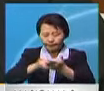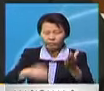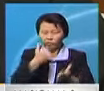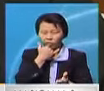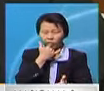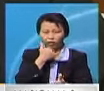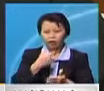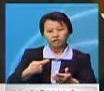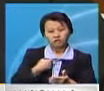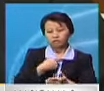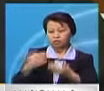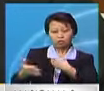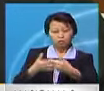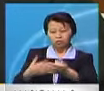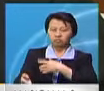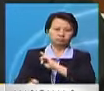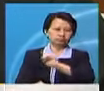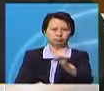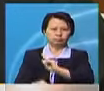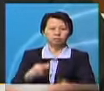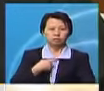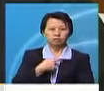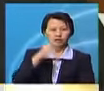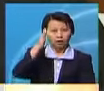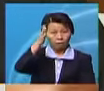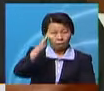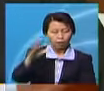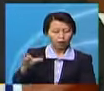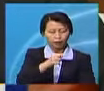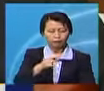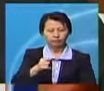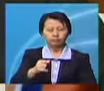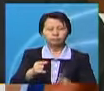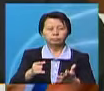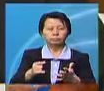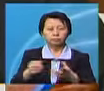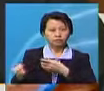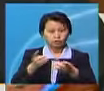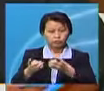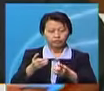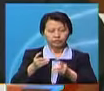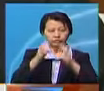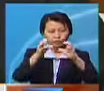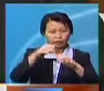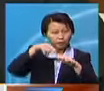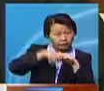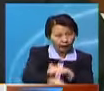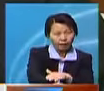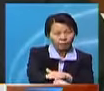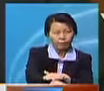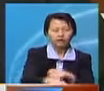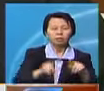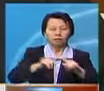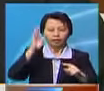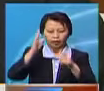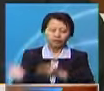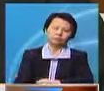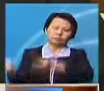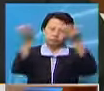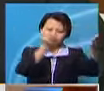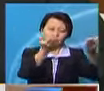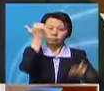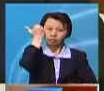kesalahan. Dan kita tidak hanya akan mengambil tindakan disiplin secara dalaman, tetapi kita akan membawa mereka ke